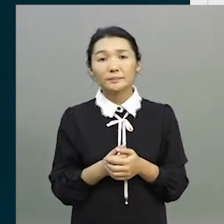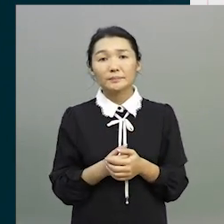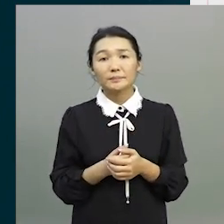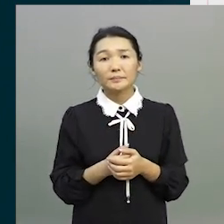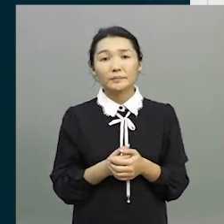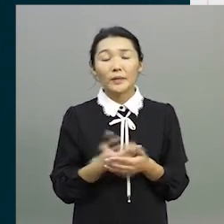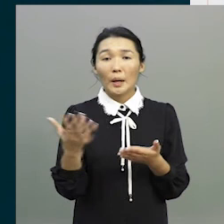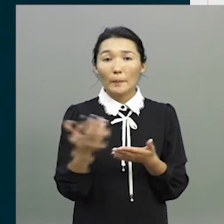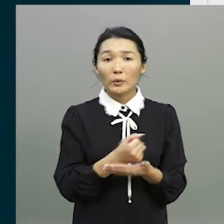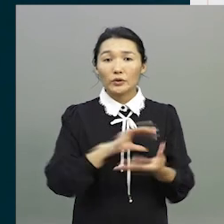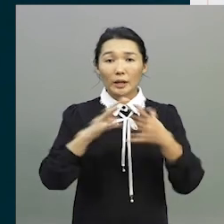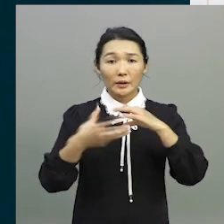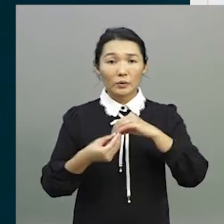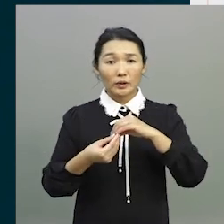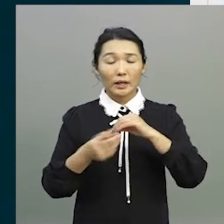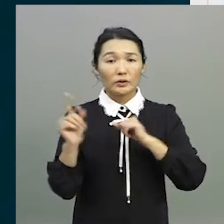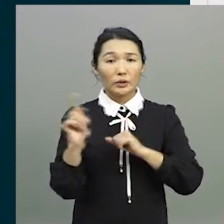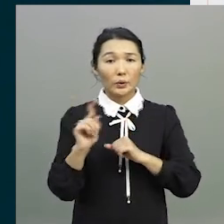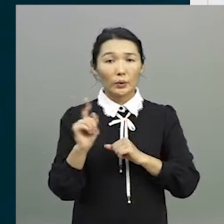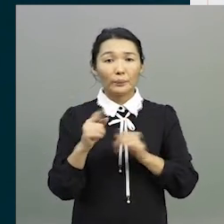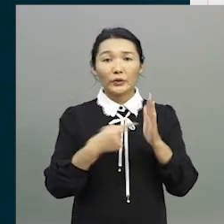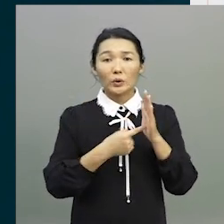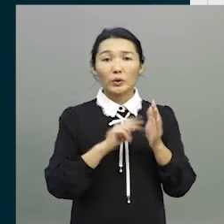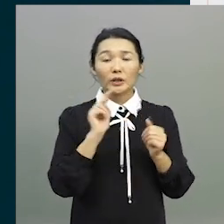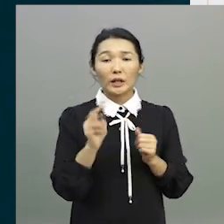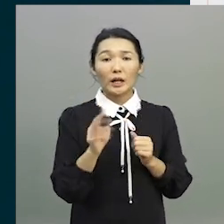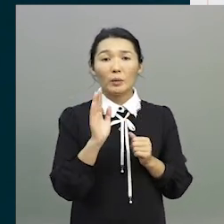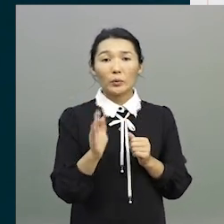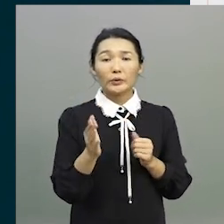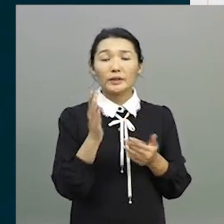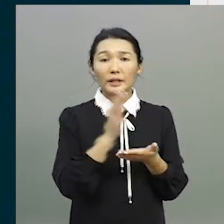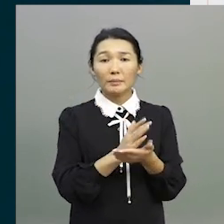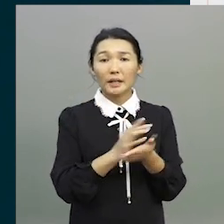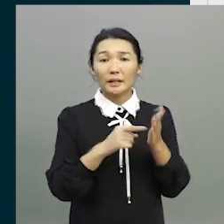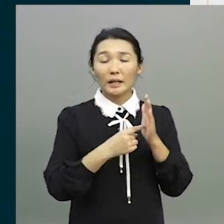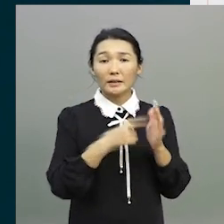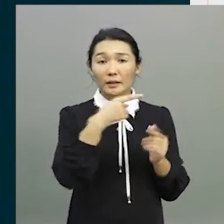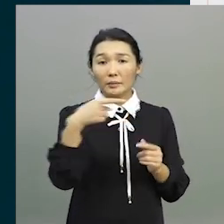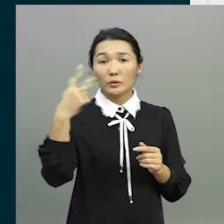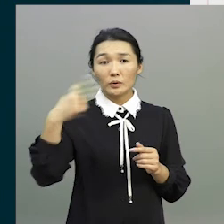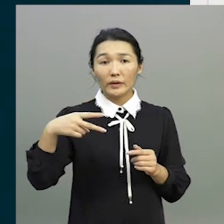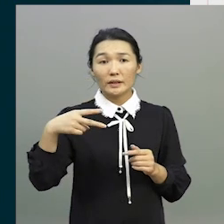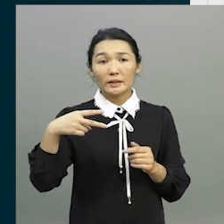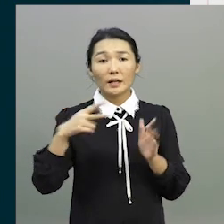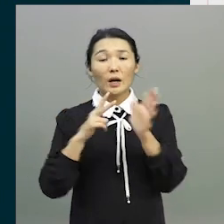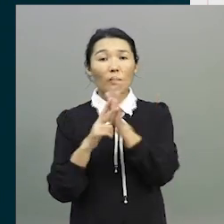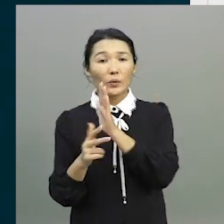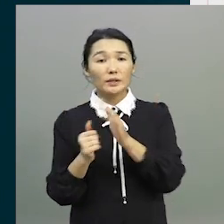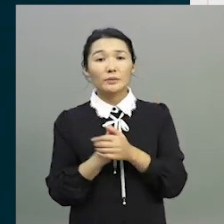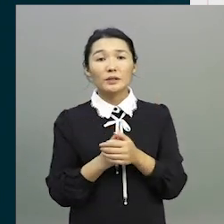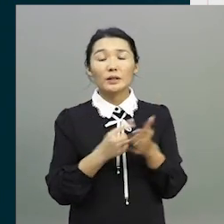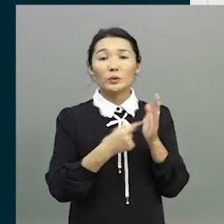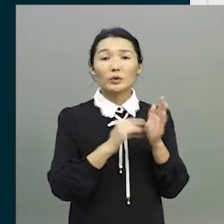получаем результат что . к будет иметь координаты -20 80а . ип